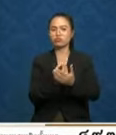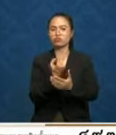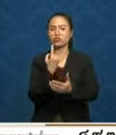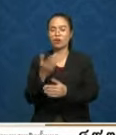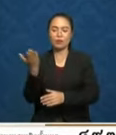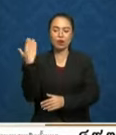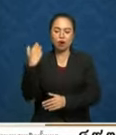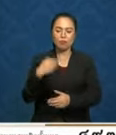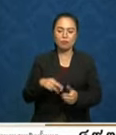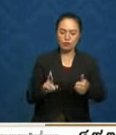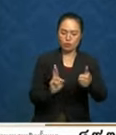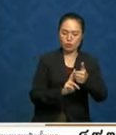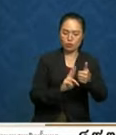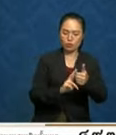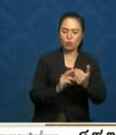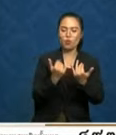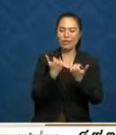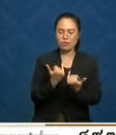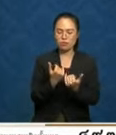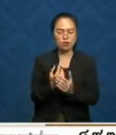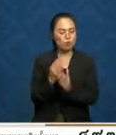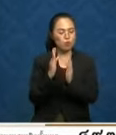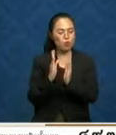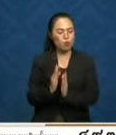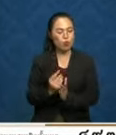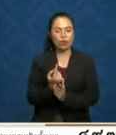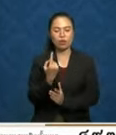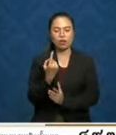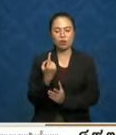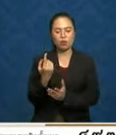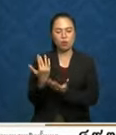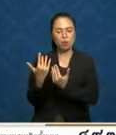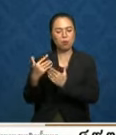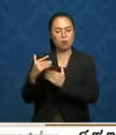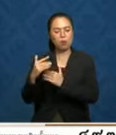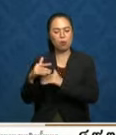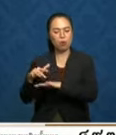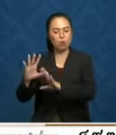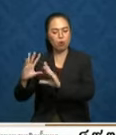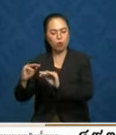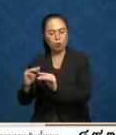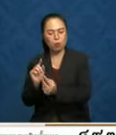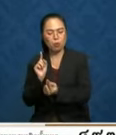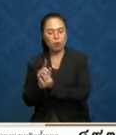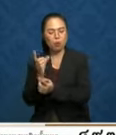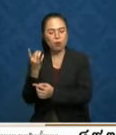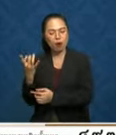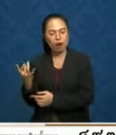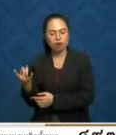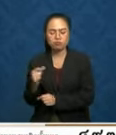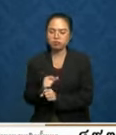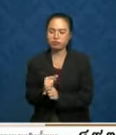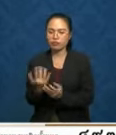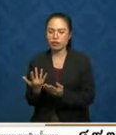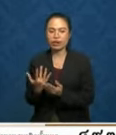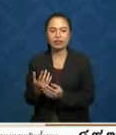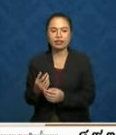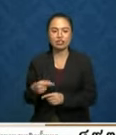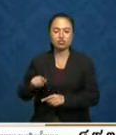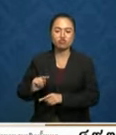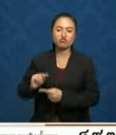องคนยุคผมมีรัฐมนตรีคนเดียวเข้าไปจะไปเชิญอะไรบ้างคิดสภาแต่งตั้งนายพล